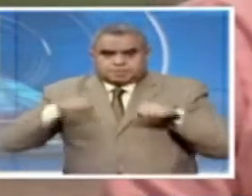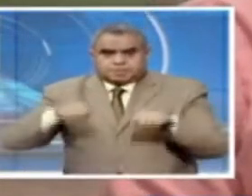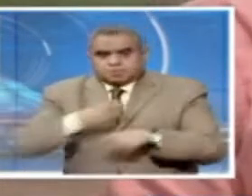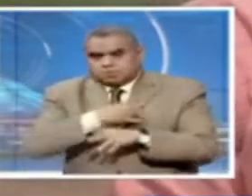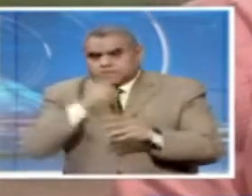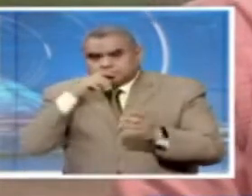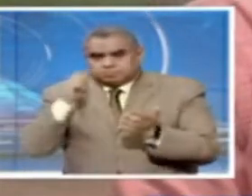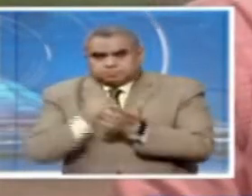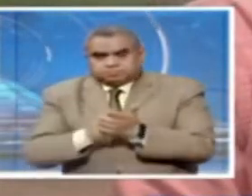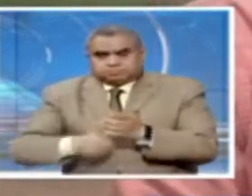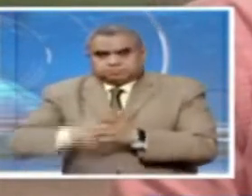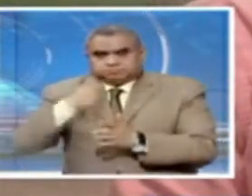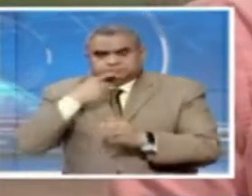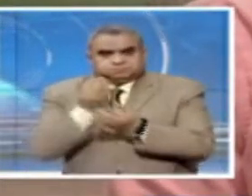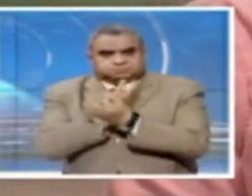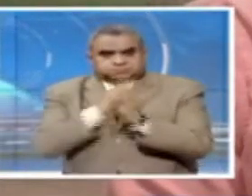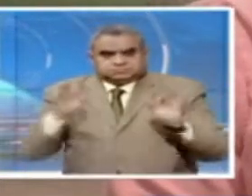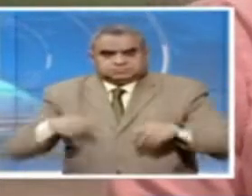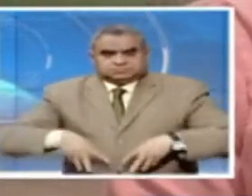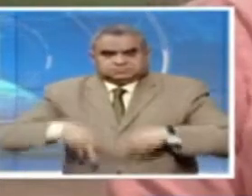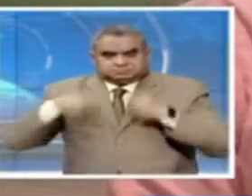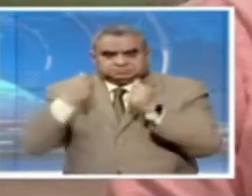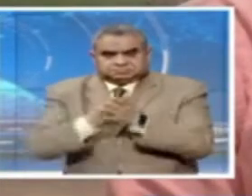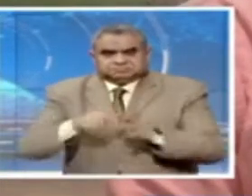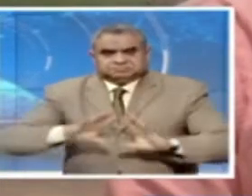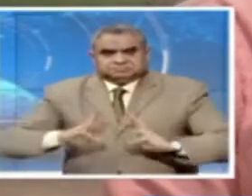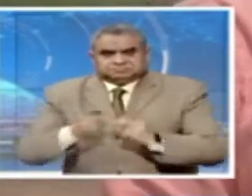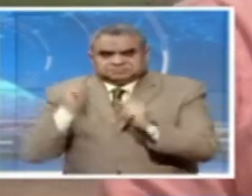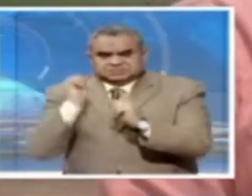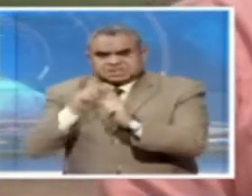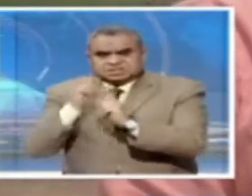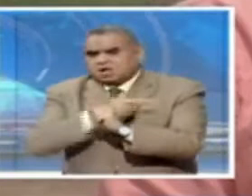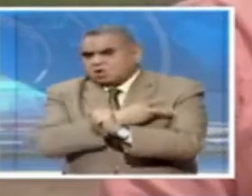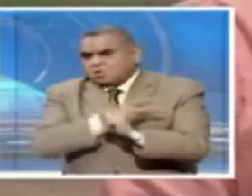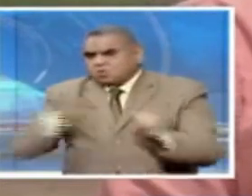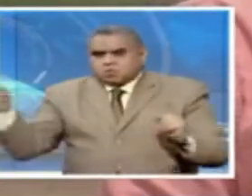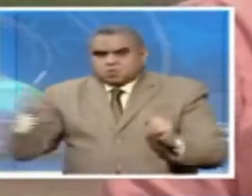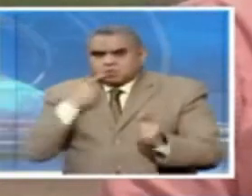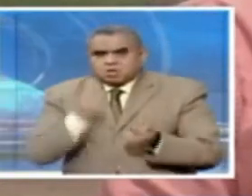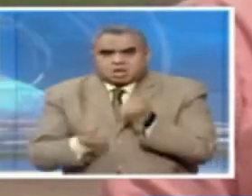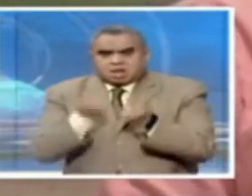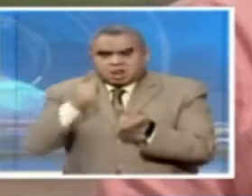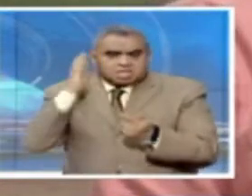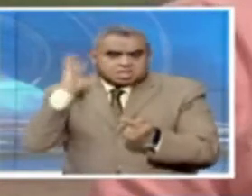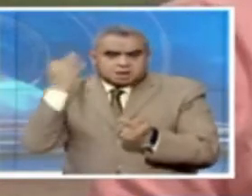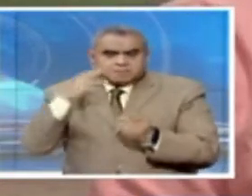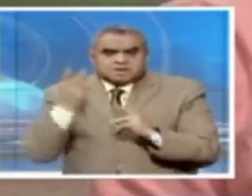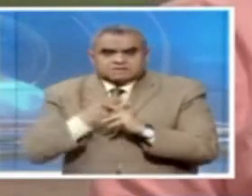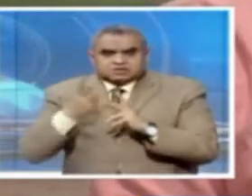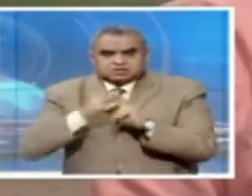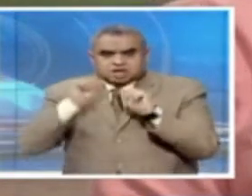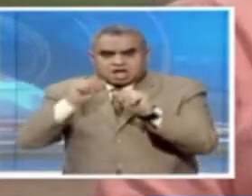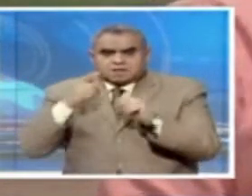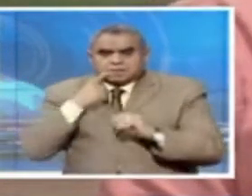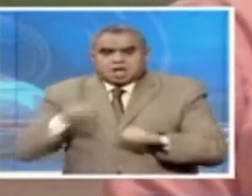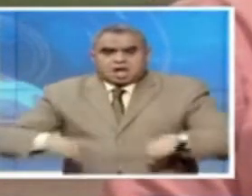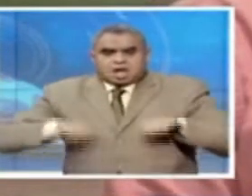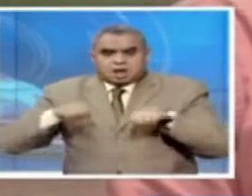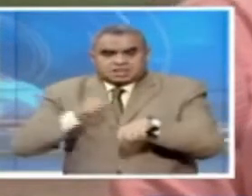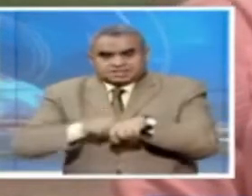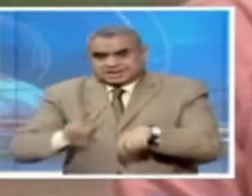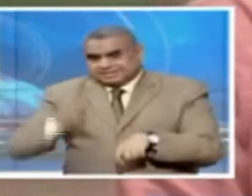مراجعتها والتأكد من جاهزيتها لاستقبال الجمهور، خاصة إن حدائق القناطر لها ميزة نسبية إنها بتفتح من 7 صباحا